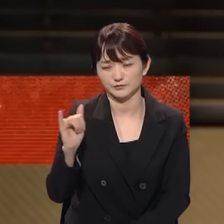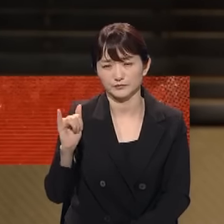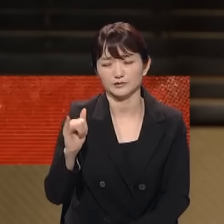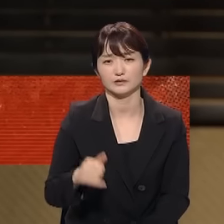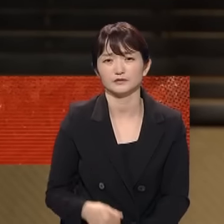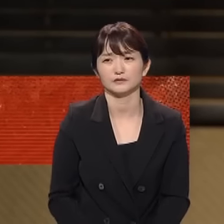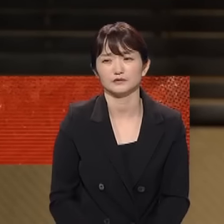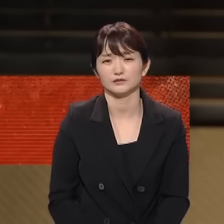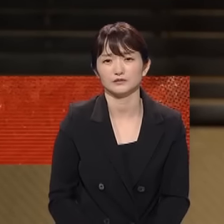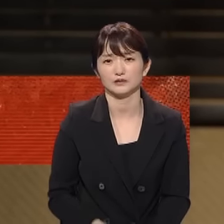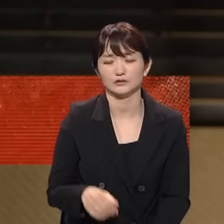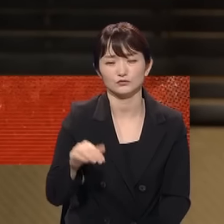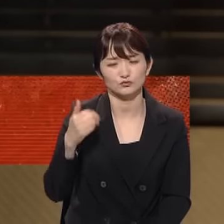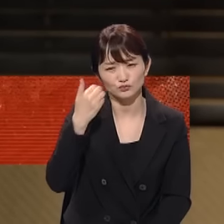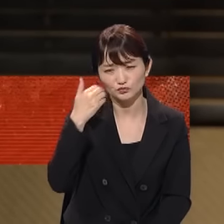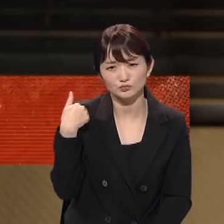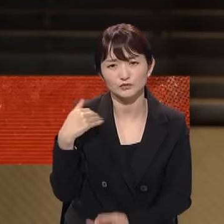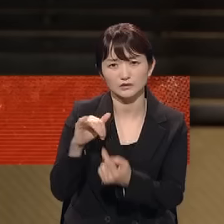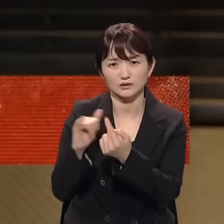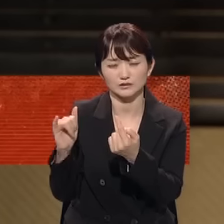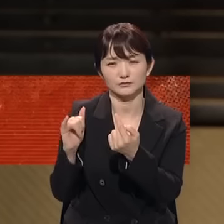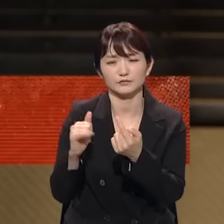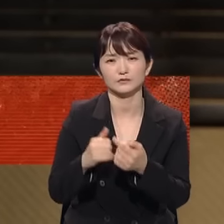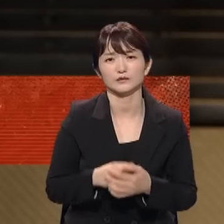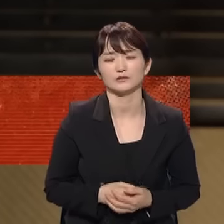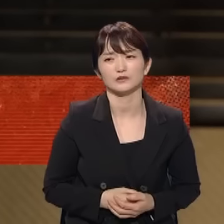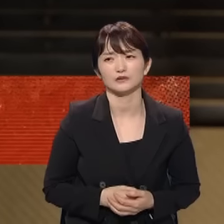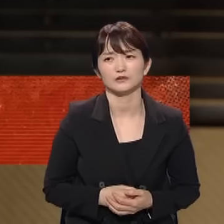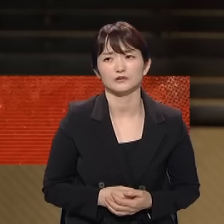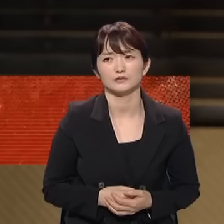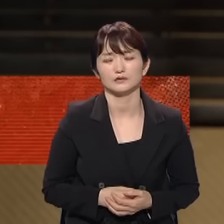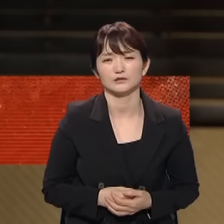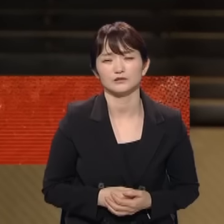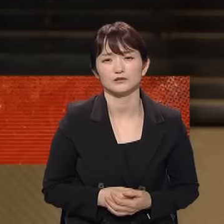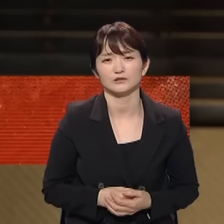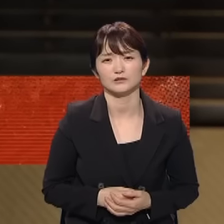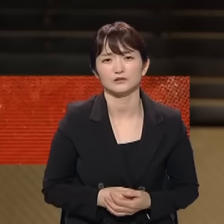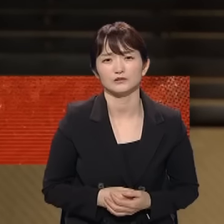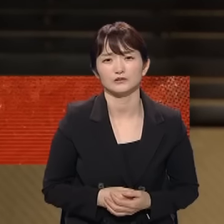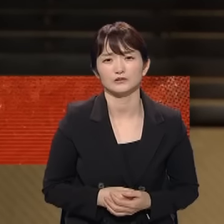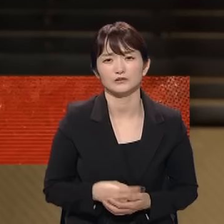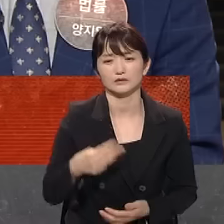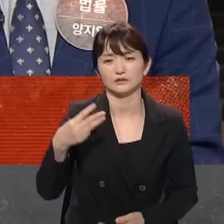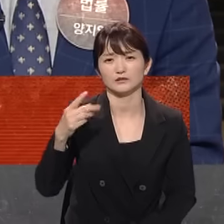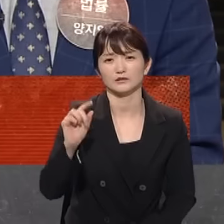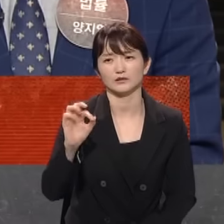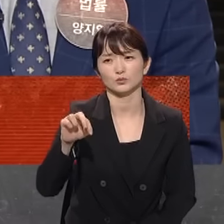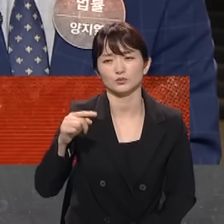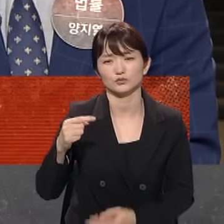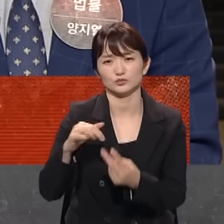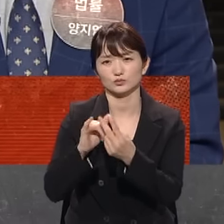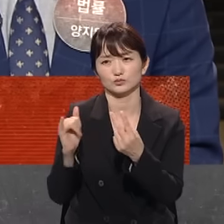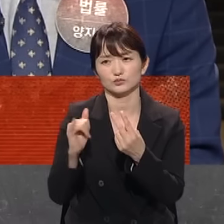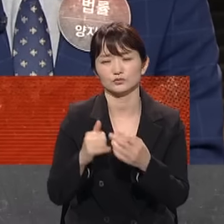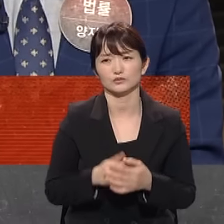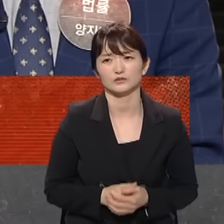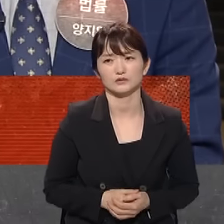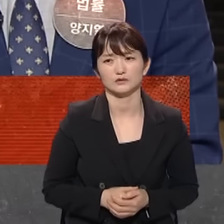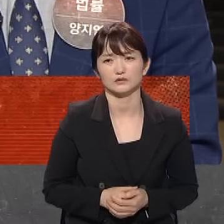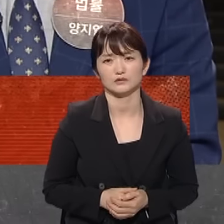2층에서 발생을 했다라고 그렇게 알려졌는데 2층에 이게 대부분 단순 근로 포장을 하는 그런 일들이었기 때문에 외국인 근로자가